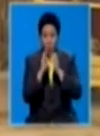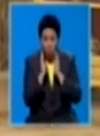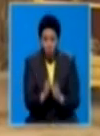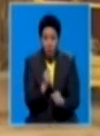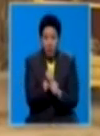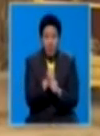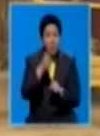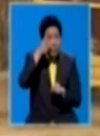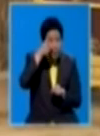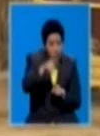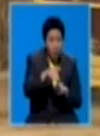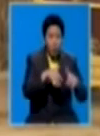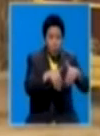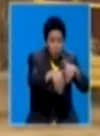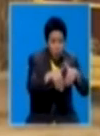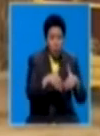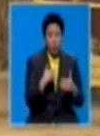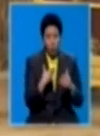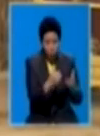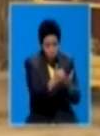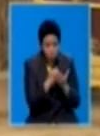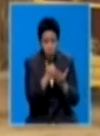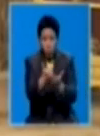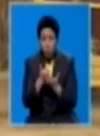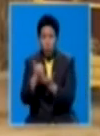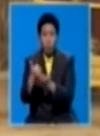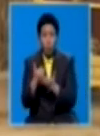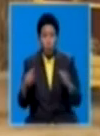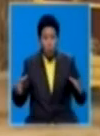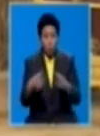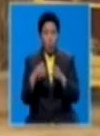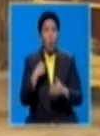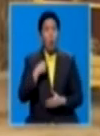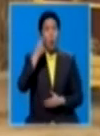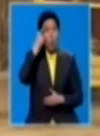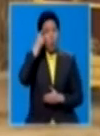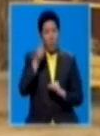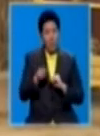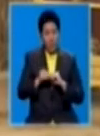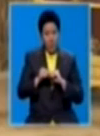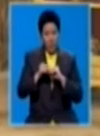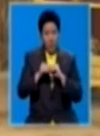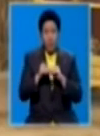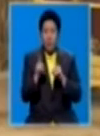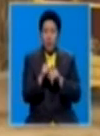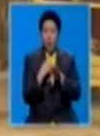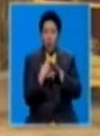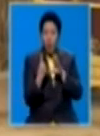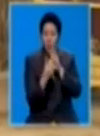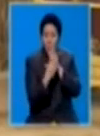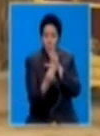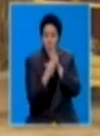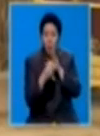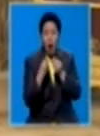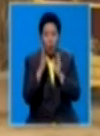องปราชชาวบ้านปราชชุมชนช่วยกันร่วมกันเผยแพร่ความรู้ในเรื่องการเพาะปลูกพืชเหล่านี้ให้แก่เกษตรก